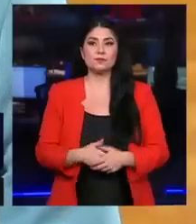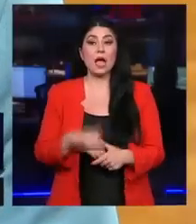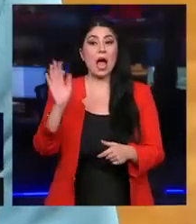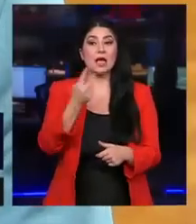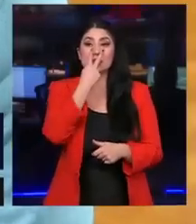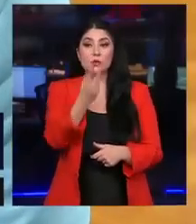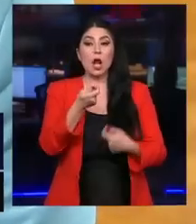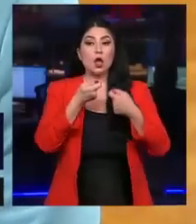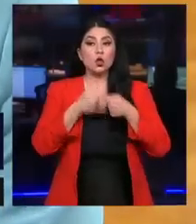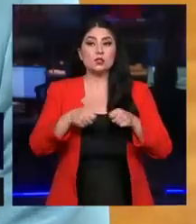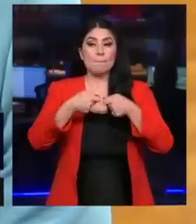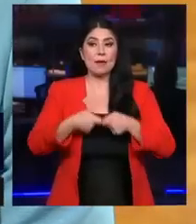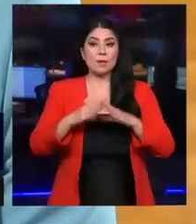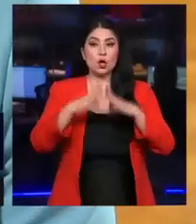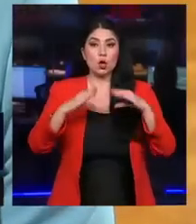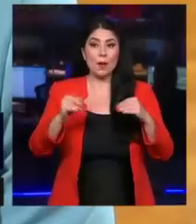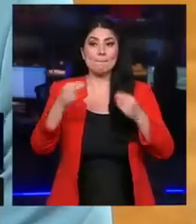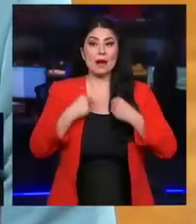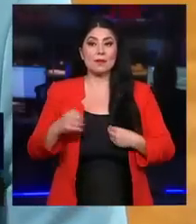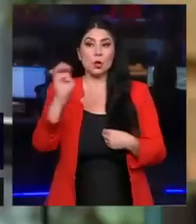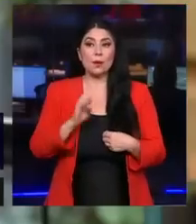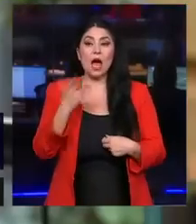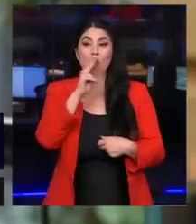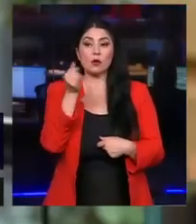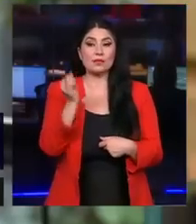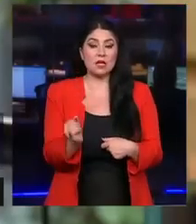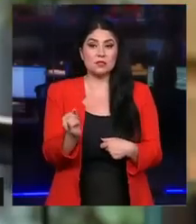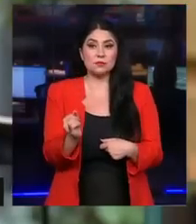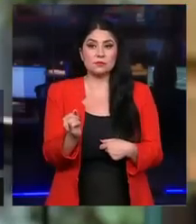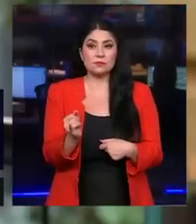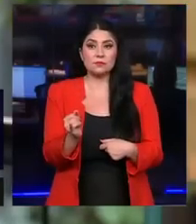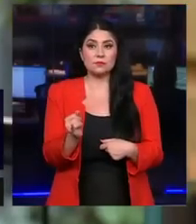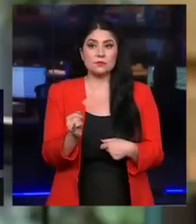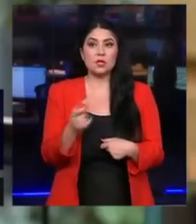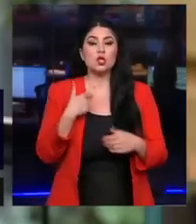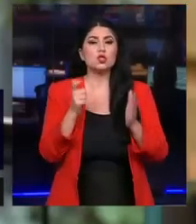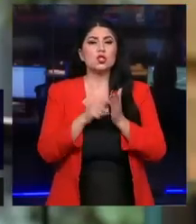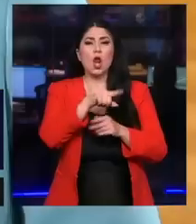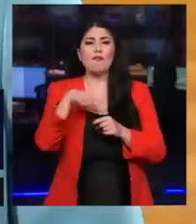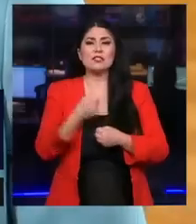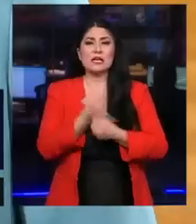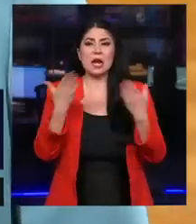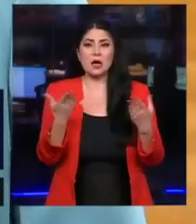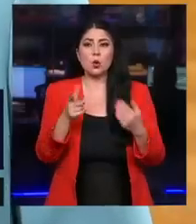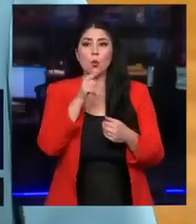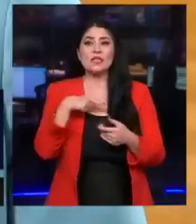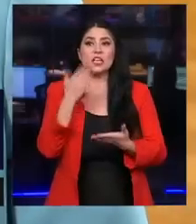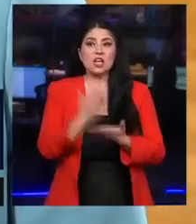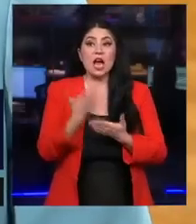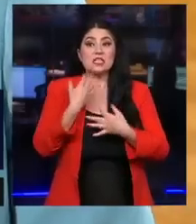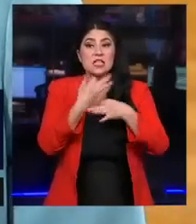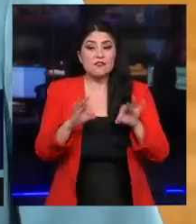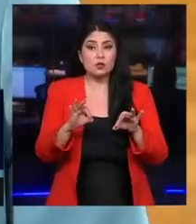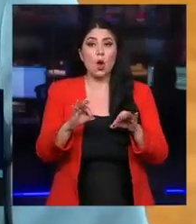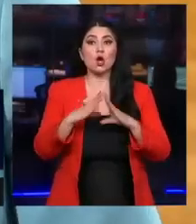let's look at all the Romanian members of the European Parliament who took the floor today. Their appeal was clear. Where is the